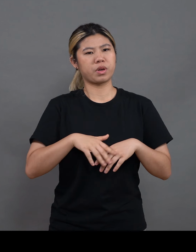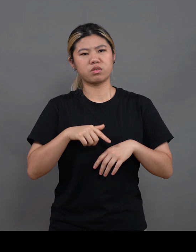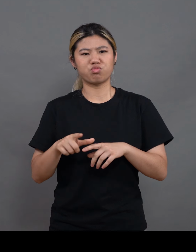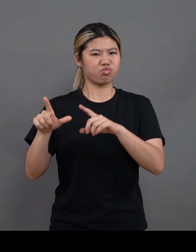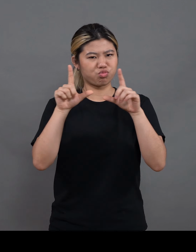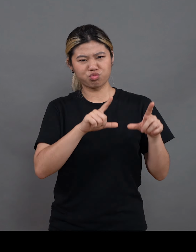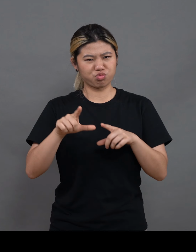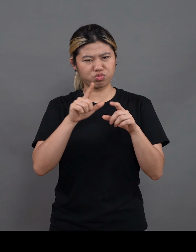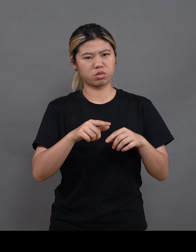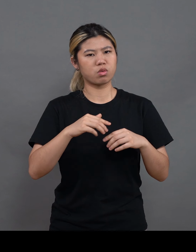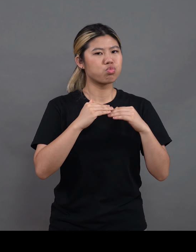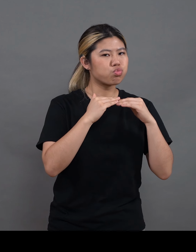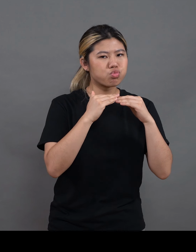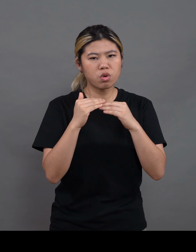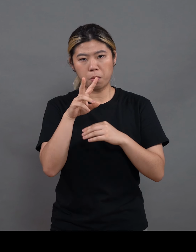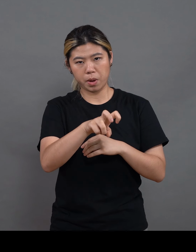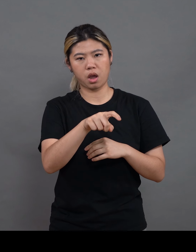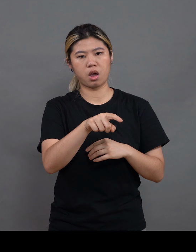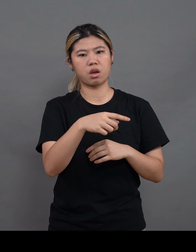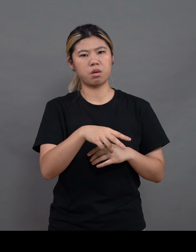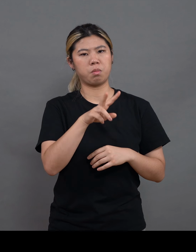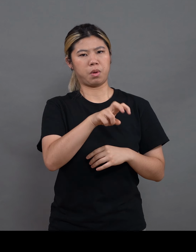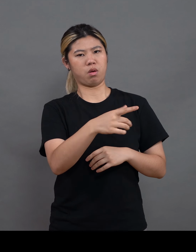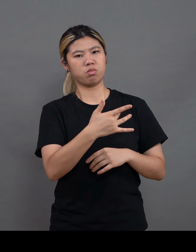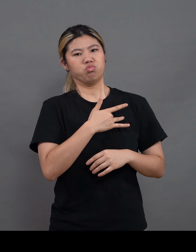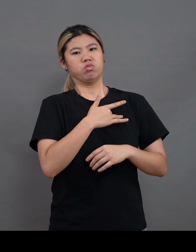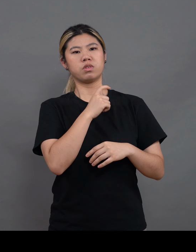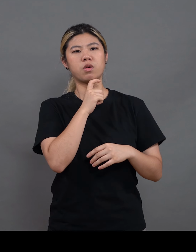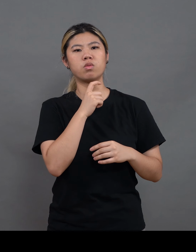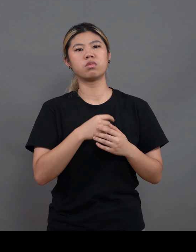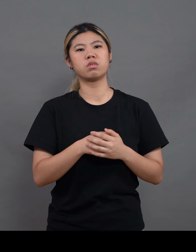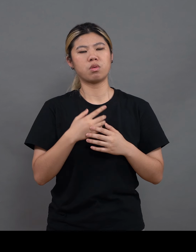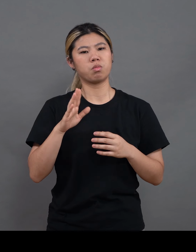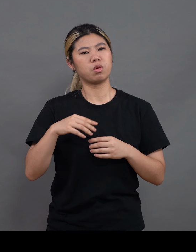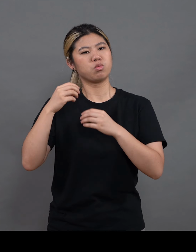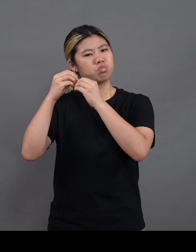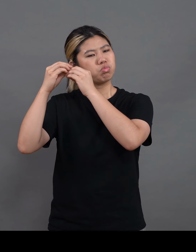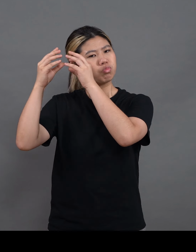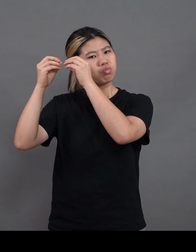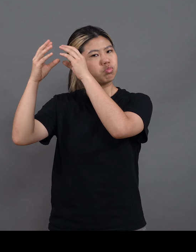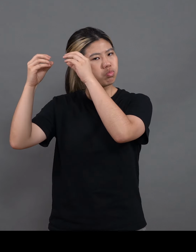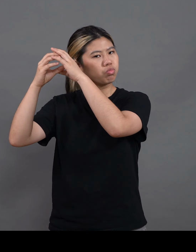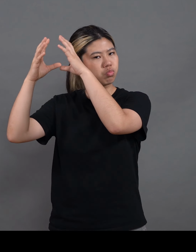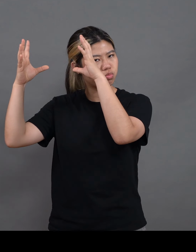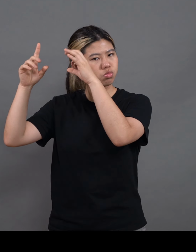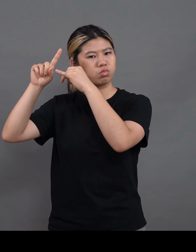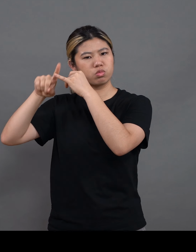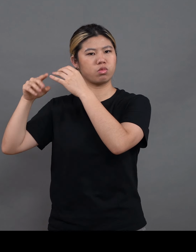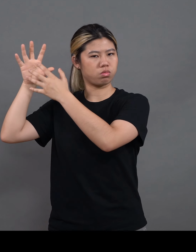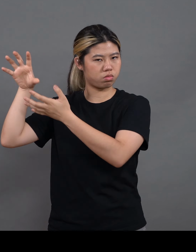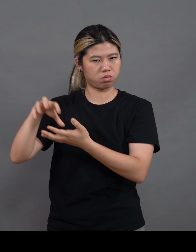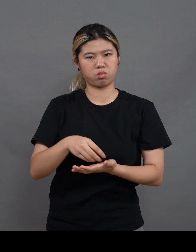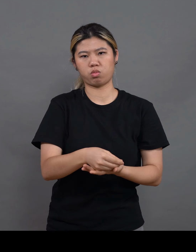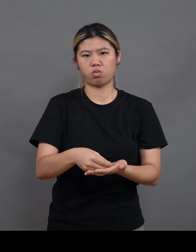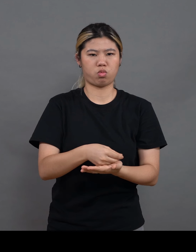可能很早就在生活里边就正常的观察，然后我找到了它触动我的地方，然后呢，我就开始慢慢在想